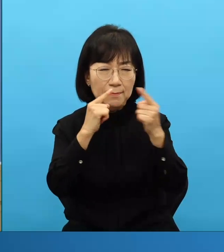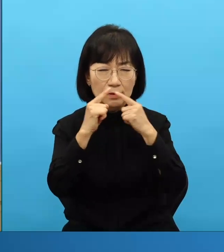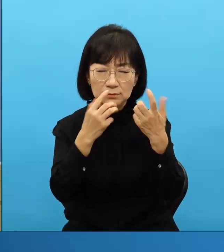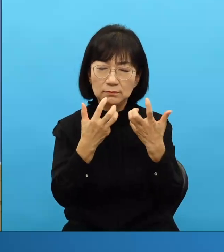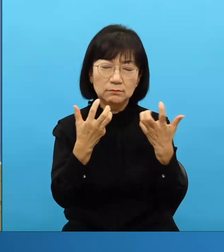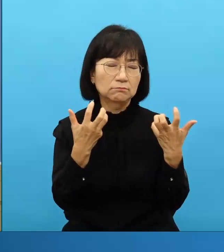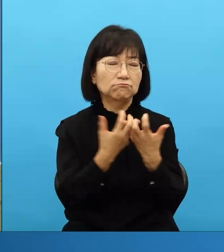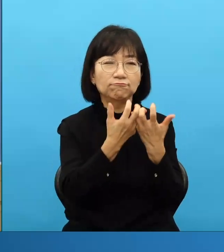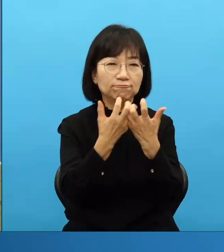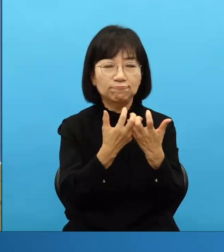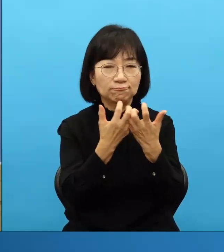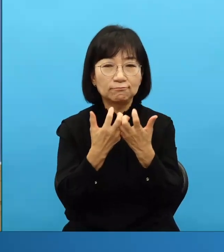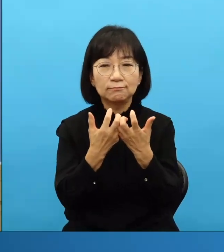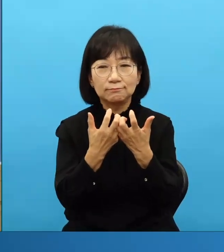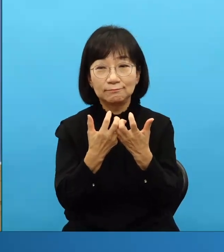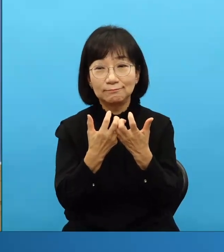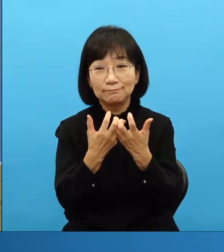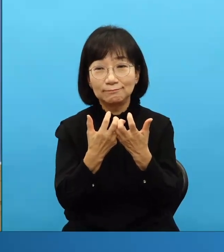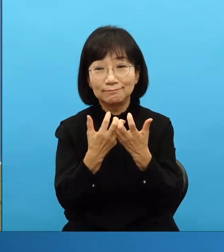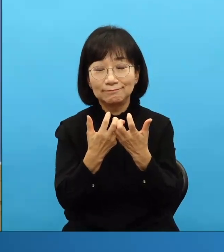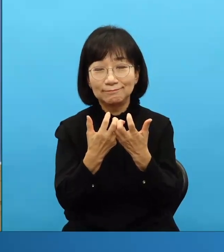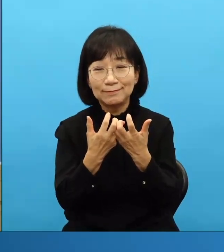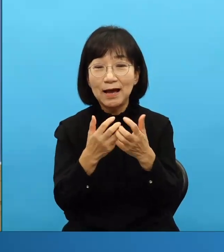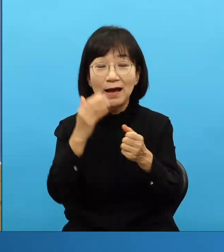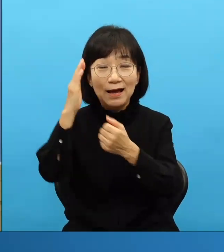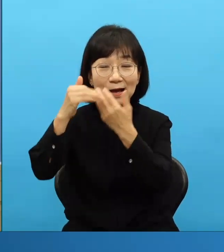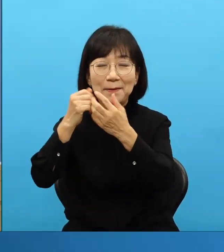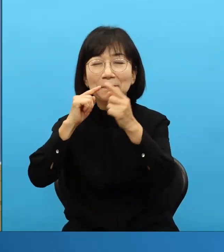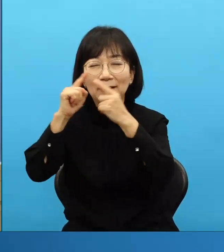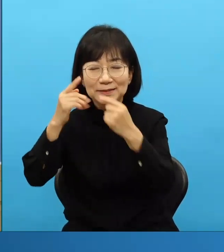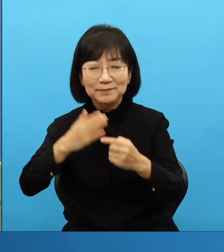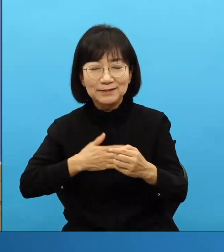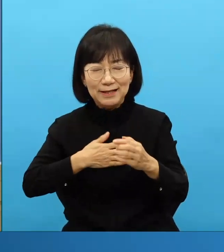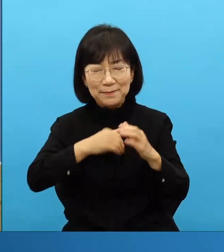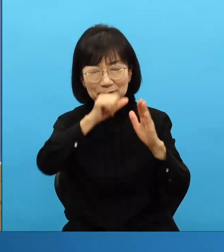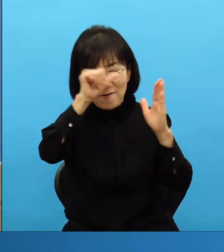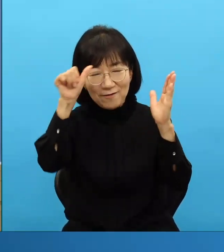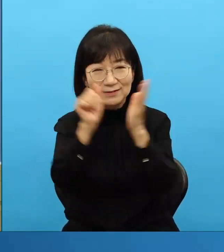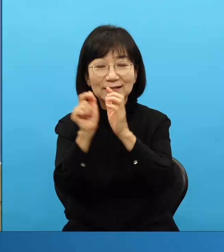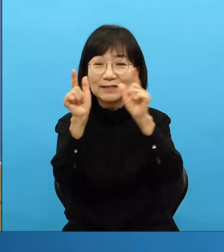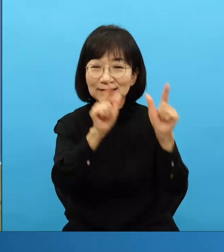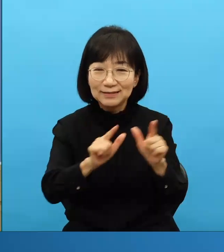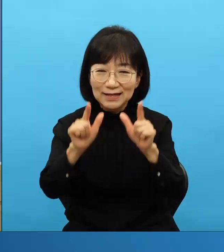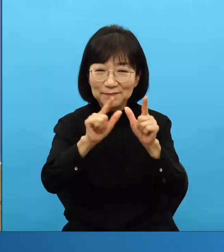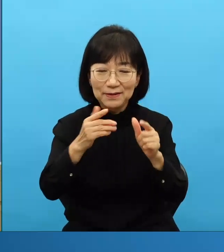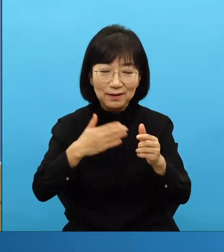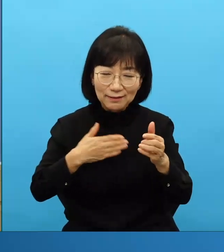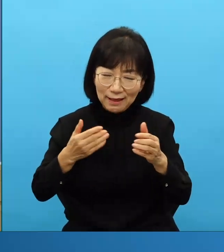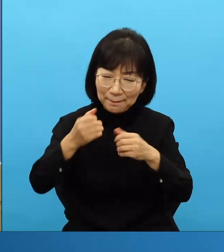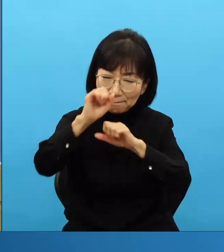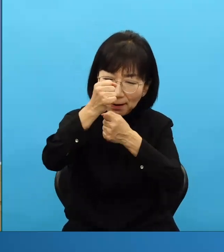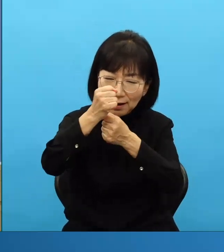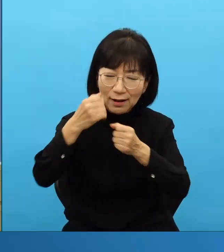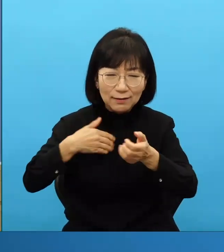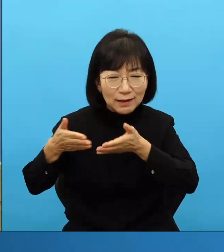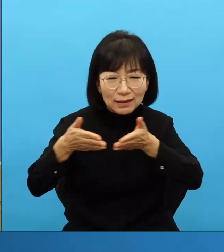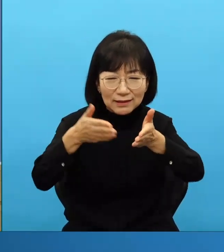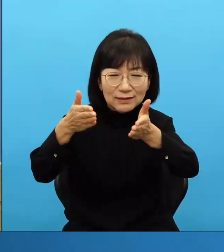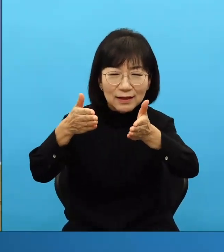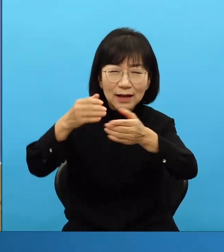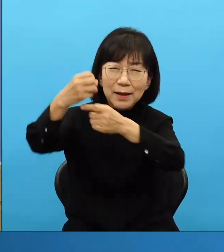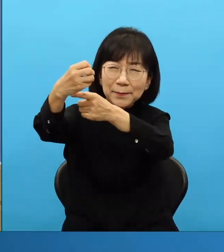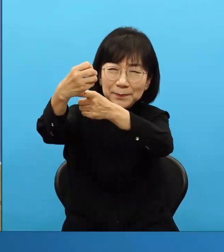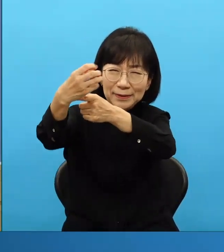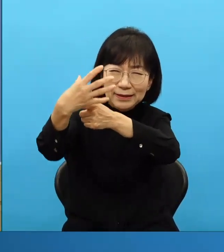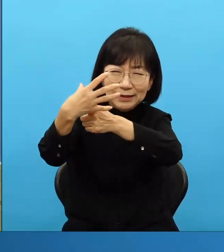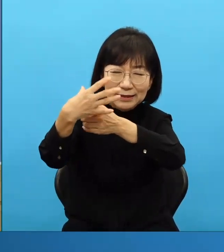God's word. 왜요? 그 말씀이 내 인생의 내 발의 등이요 내 길의 빛이 되기 때문에 그렇습니다. Why? Because that becomes the